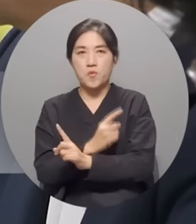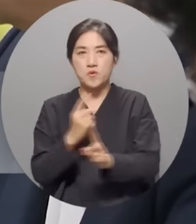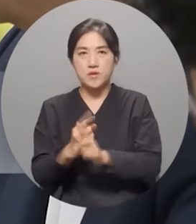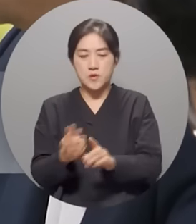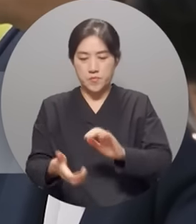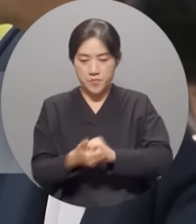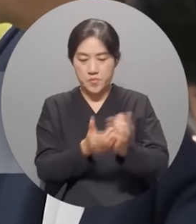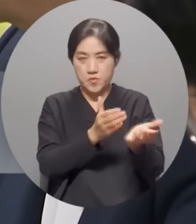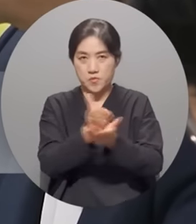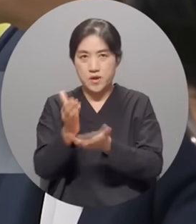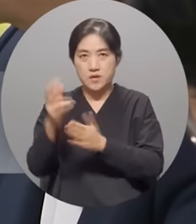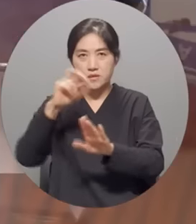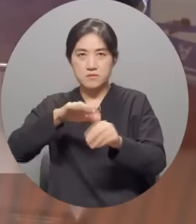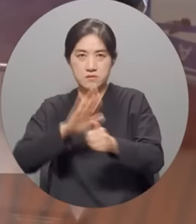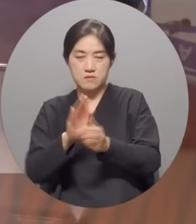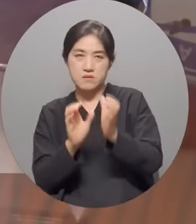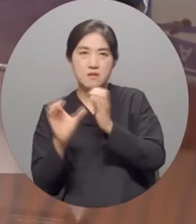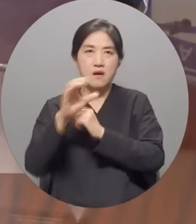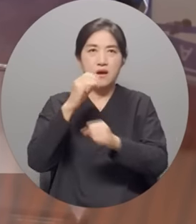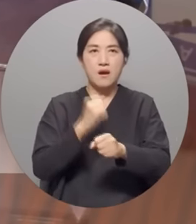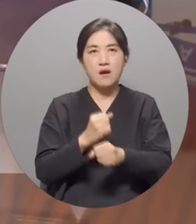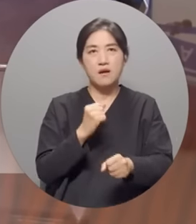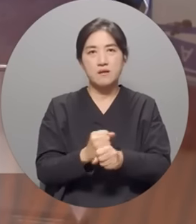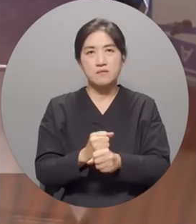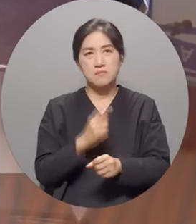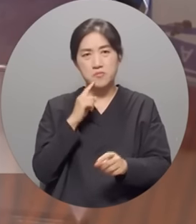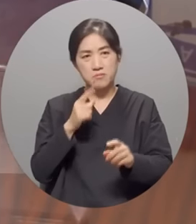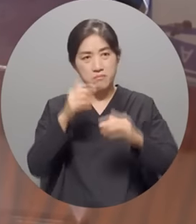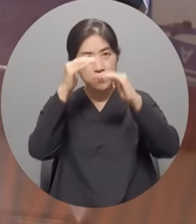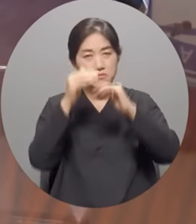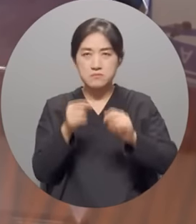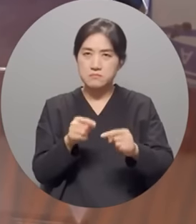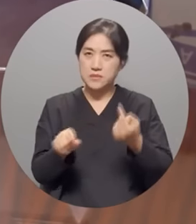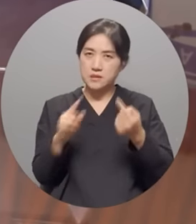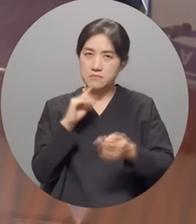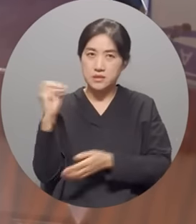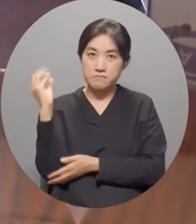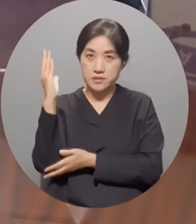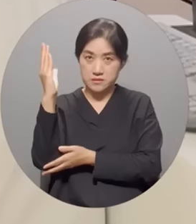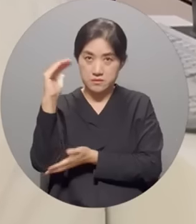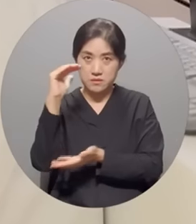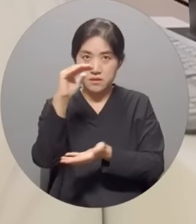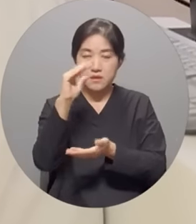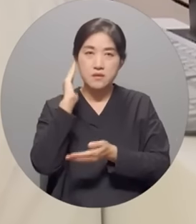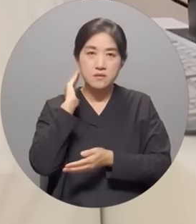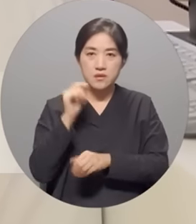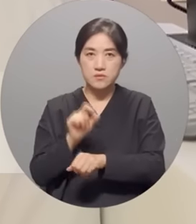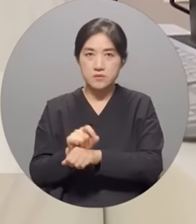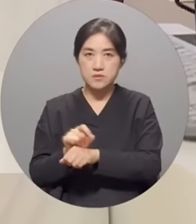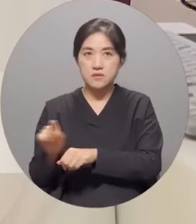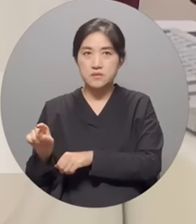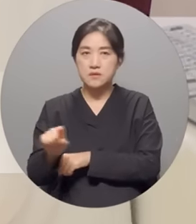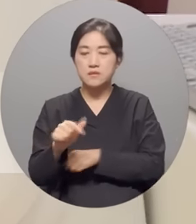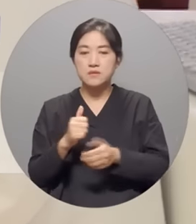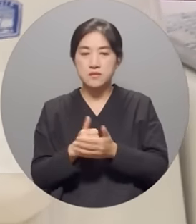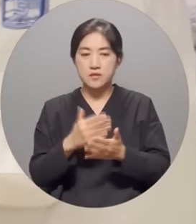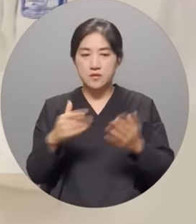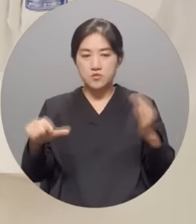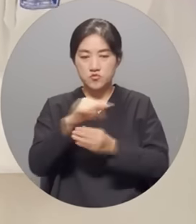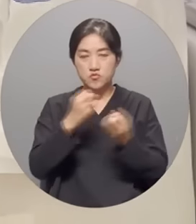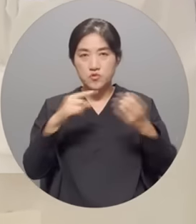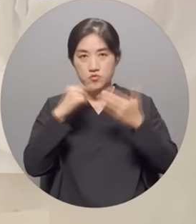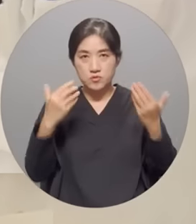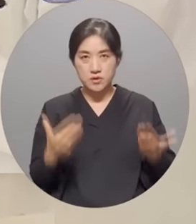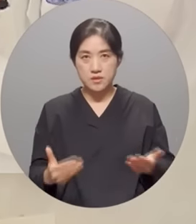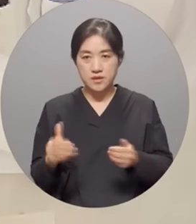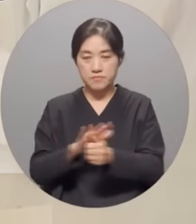지원을 크게 강화하겠다는 다소 결이 다른 대답을 내놨습니다. 대통령실은 추석 연휴를 앞두고